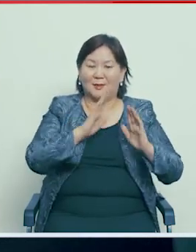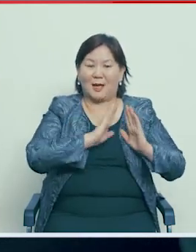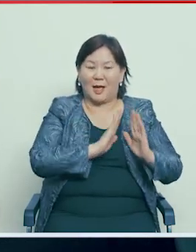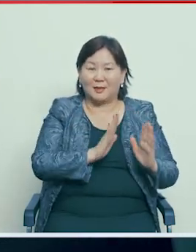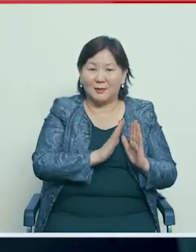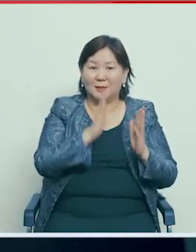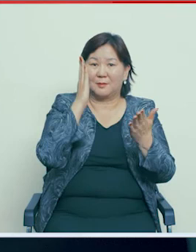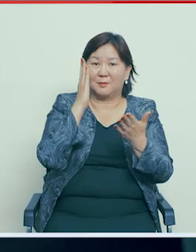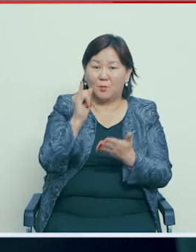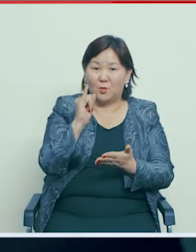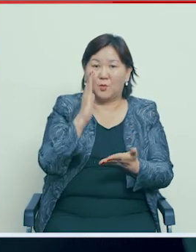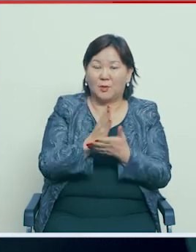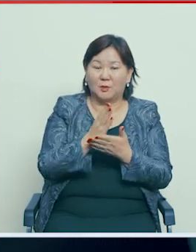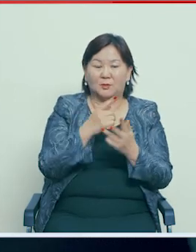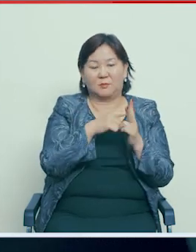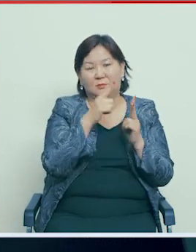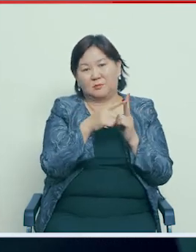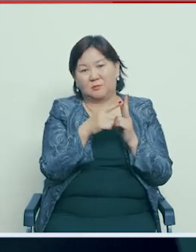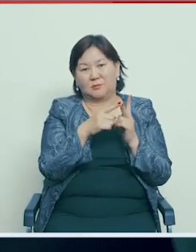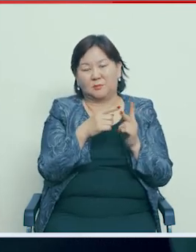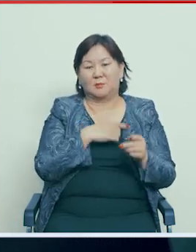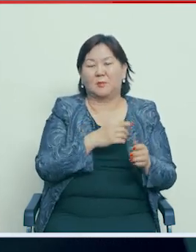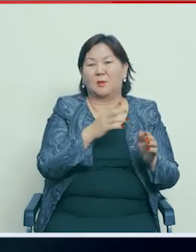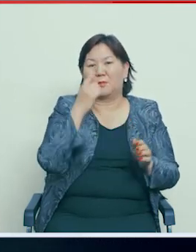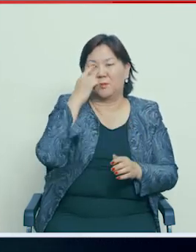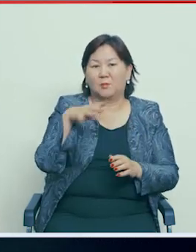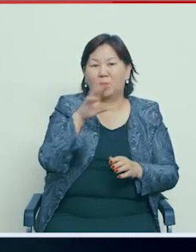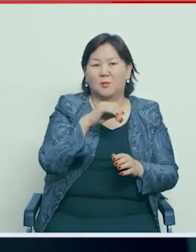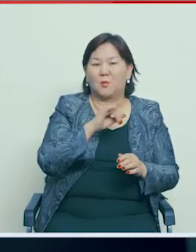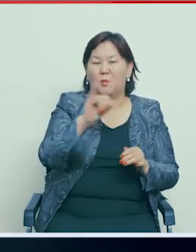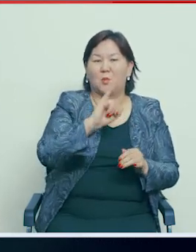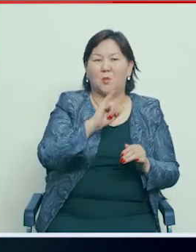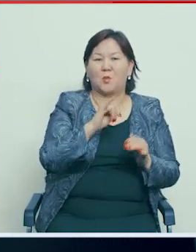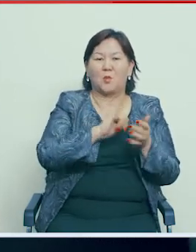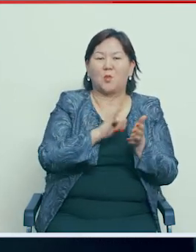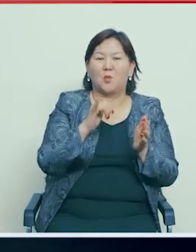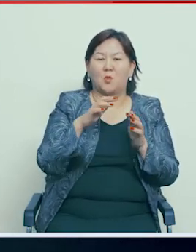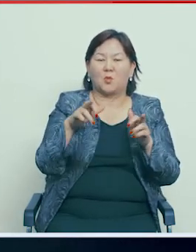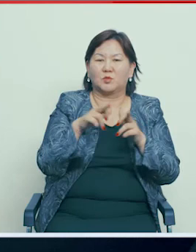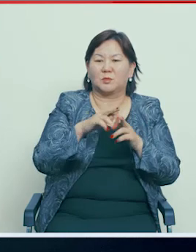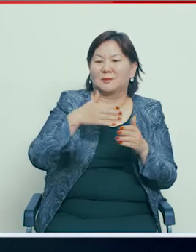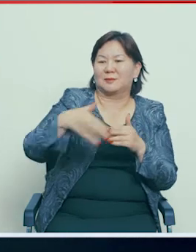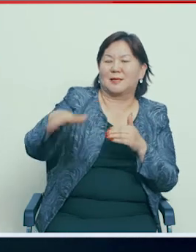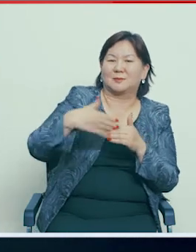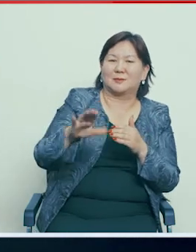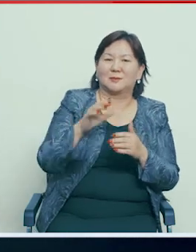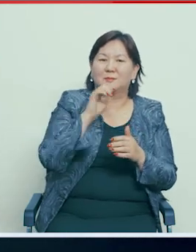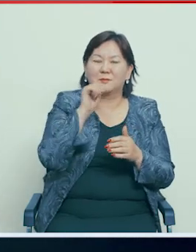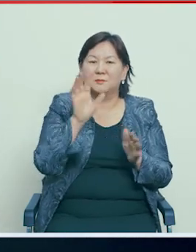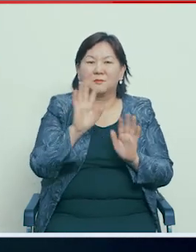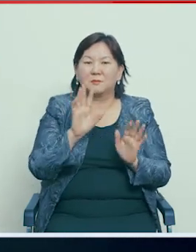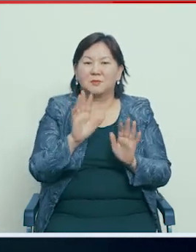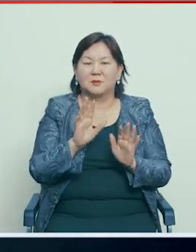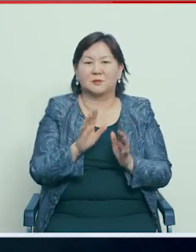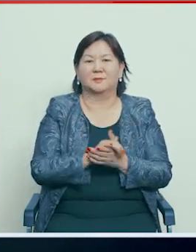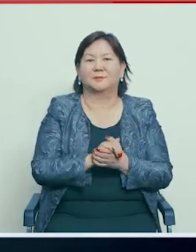байна гэдэг маань хоёр талтай гэж бодож байгаа. Гэхдээ би монголчуудыг бол учиргүй хөгжлийн бэрхшээлтэй иргэдийг цаашаа бидний дунд битгий бай гэж ханддаг хүмүүс